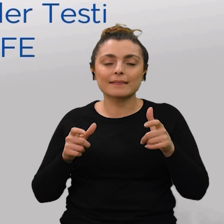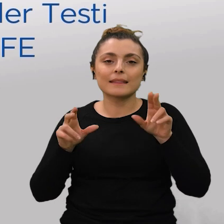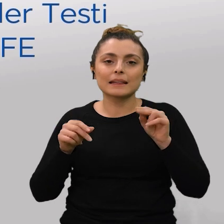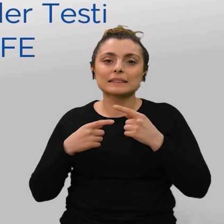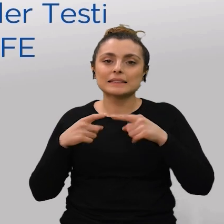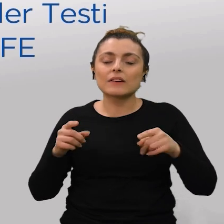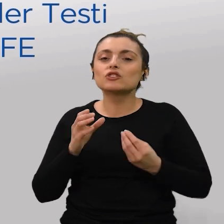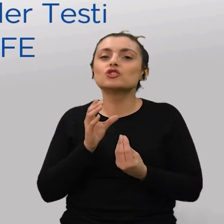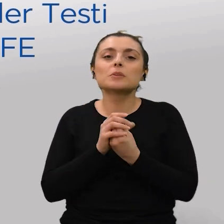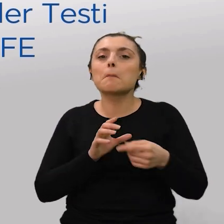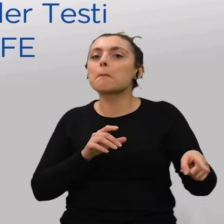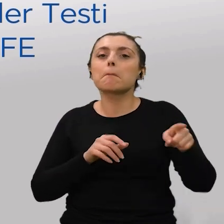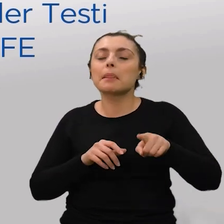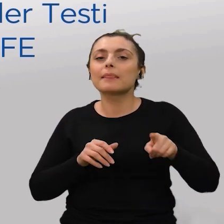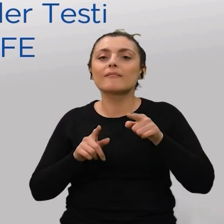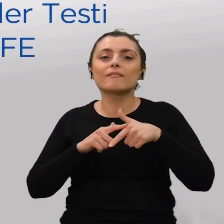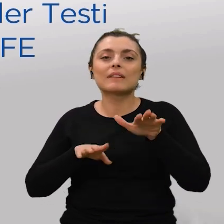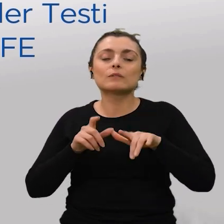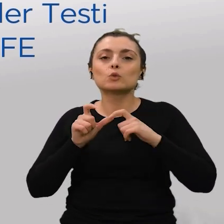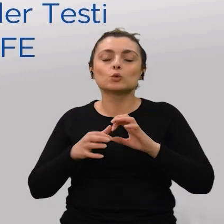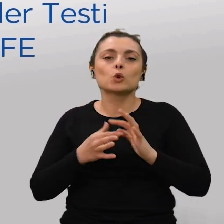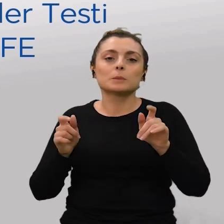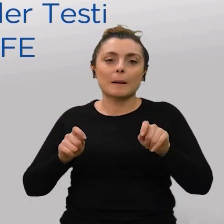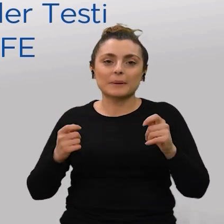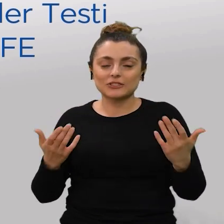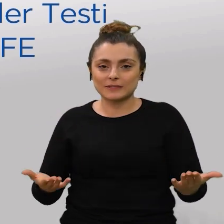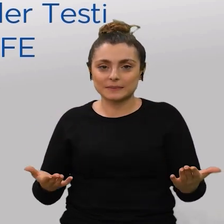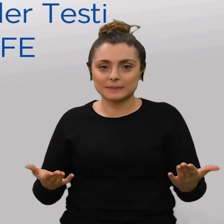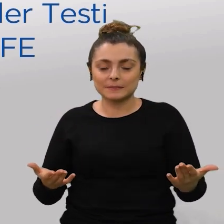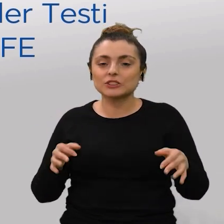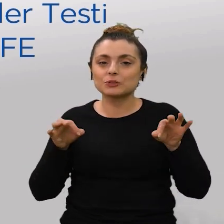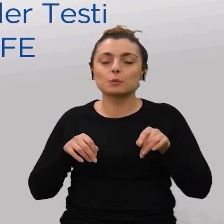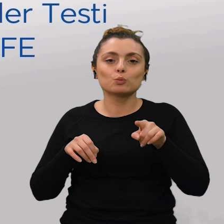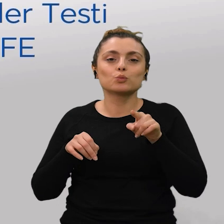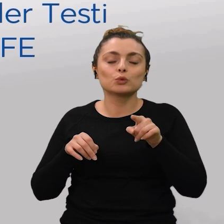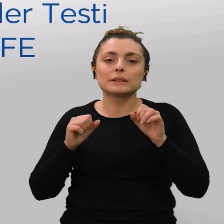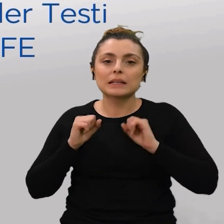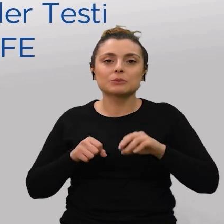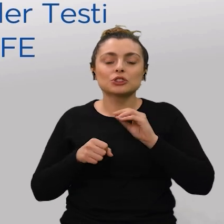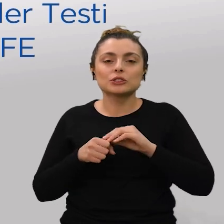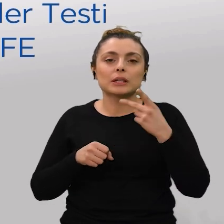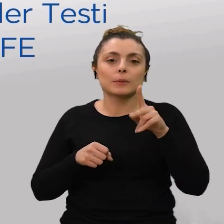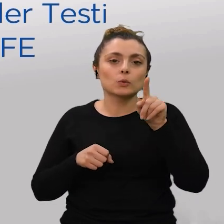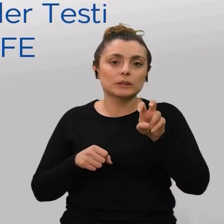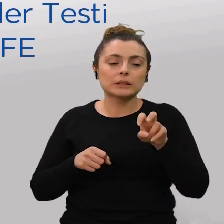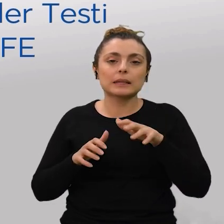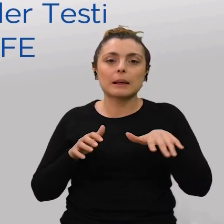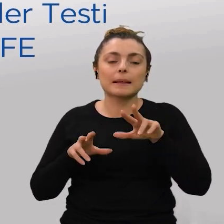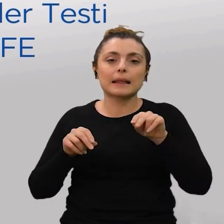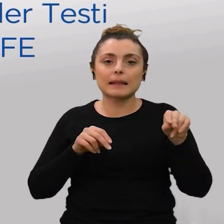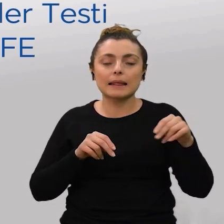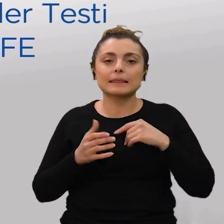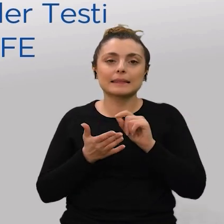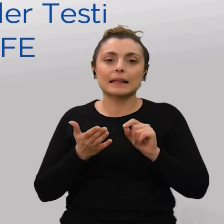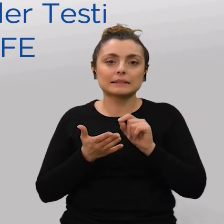ve alan yeterlik sınavlarında çıkan felsefe sorularının çözümlerini yapacağız şimdi bu dersimizde 2018